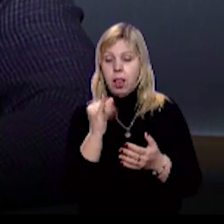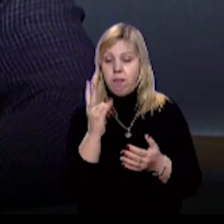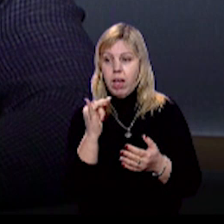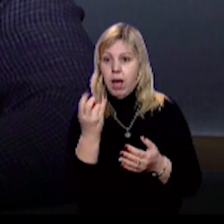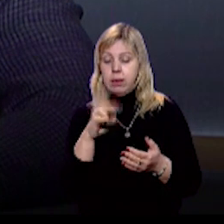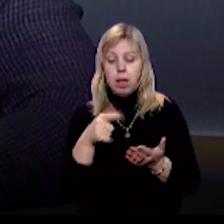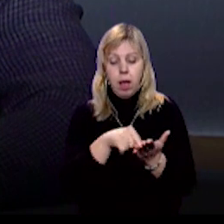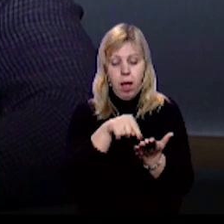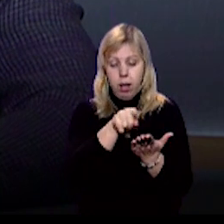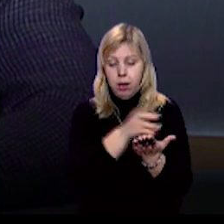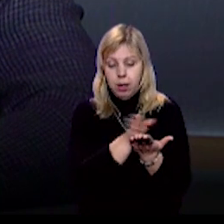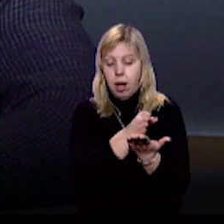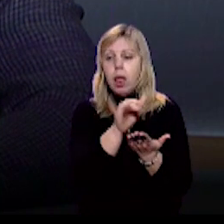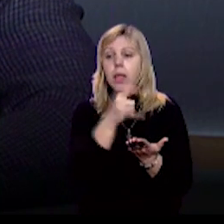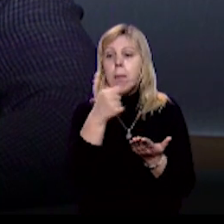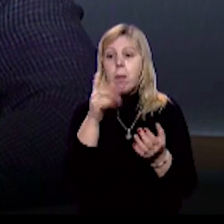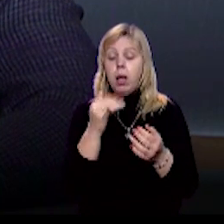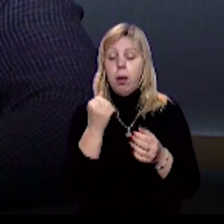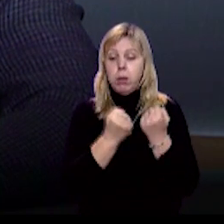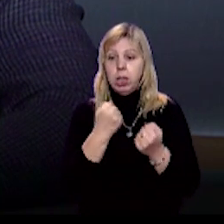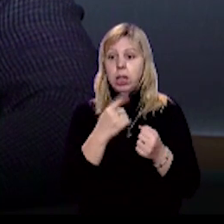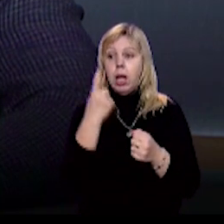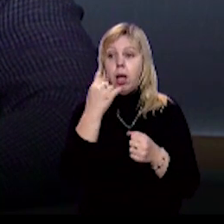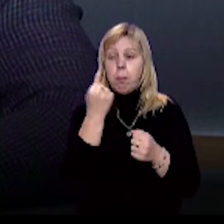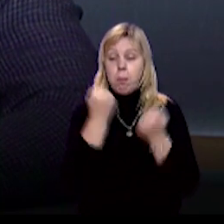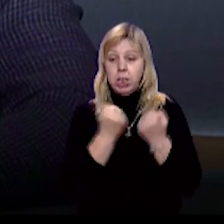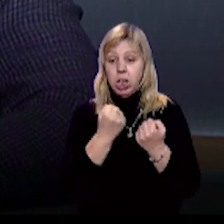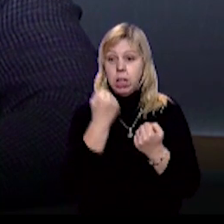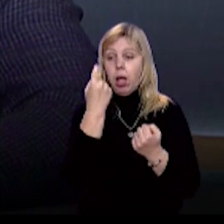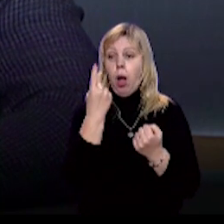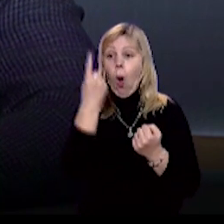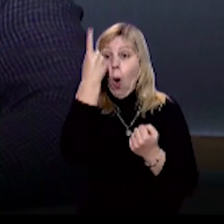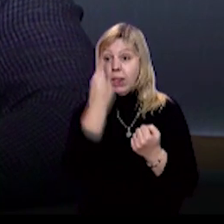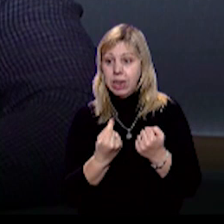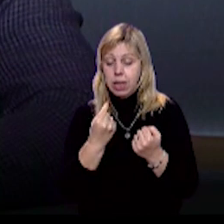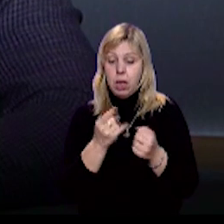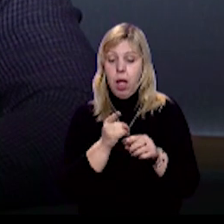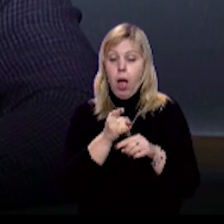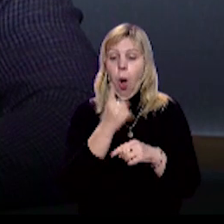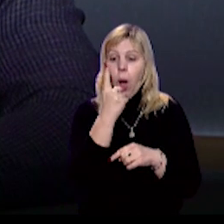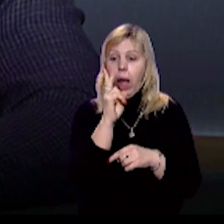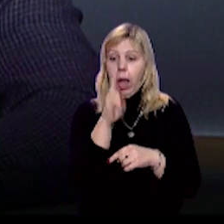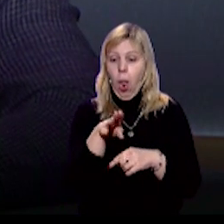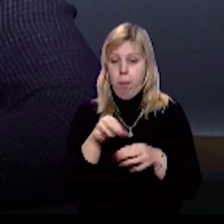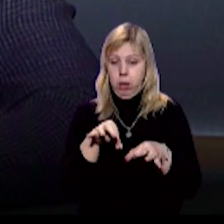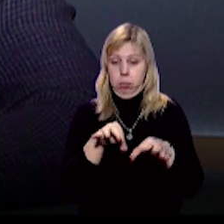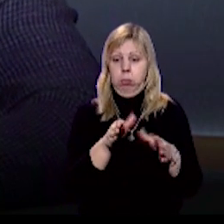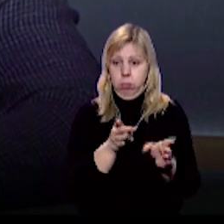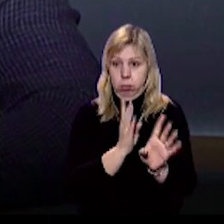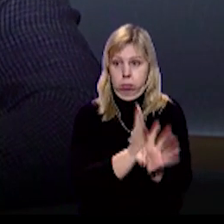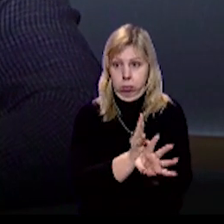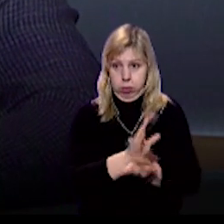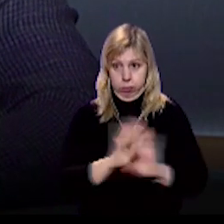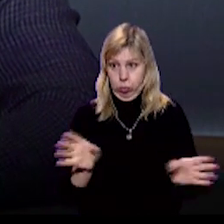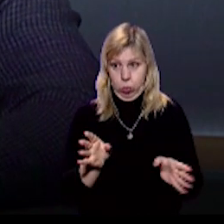де машина є, і машини за добу проїжджають 1 кілометр, 1,5, все. Якщо там 7 кілометрів,